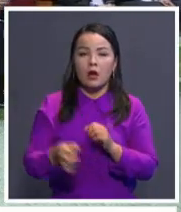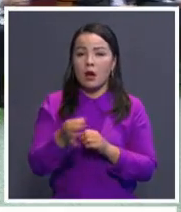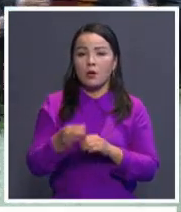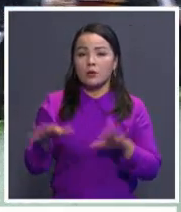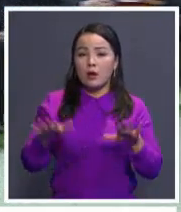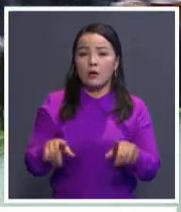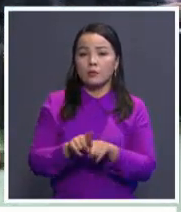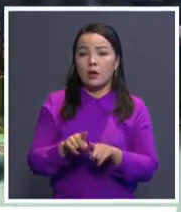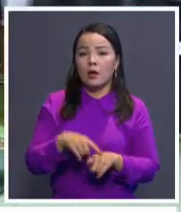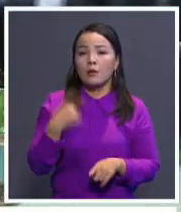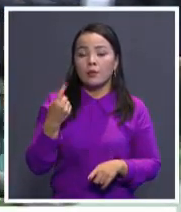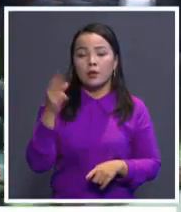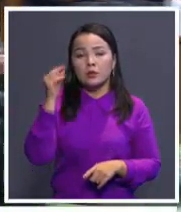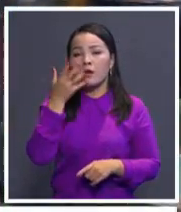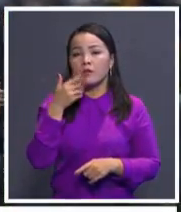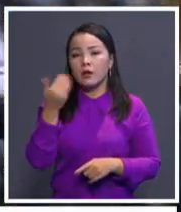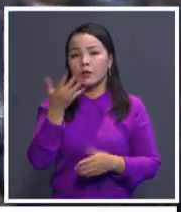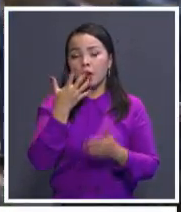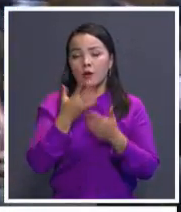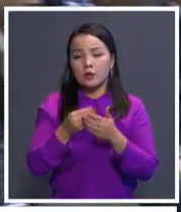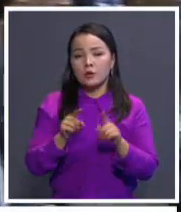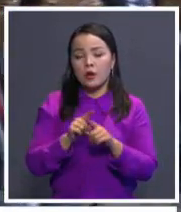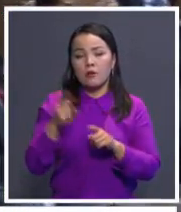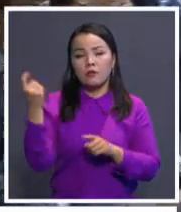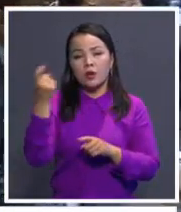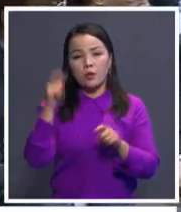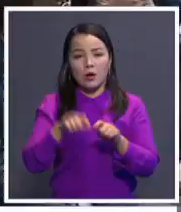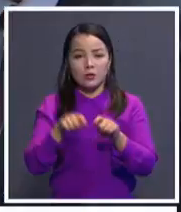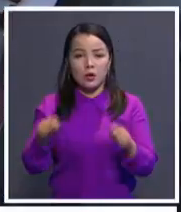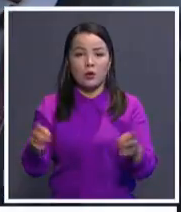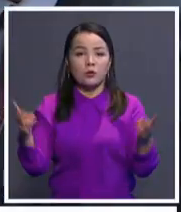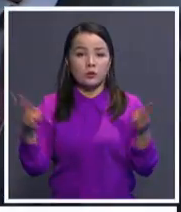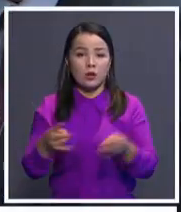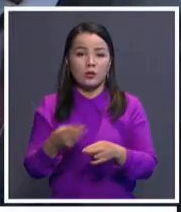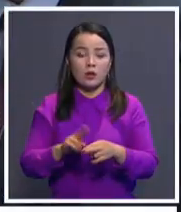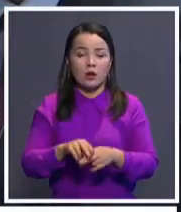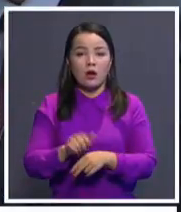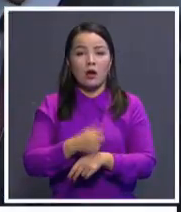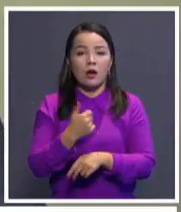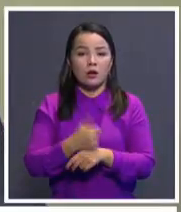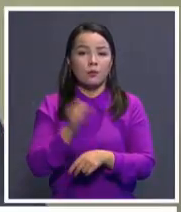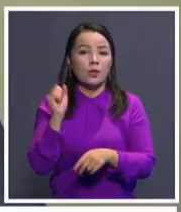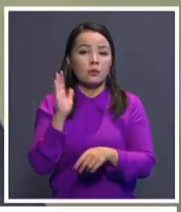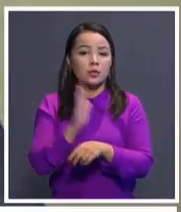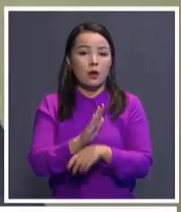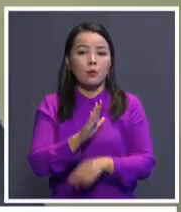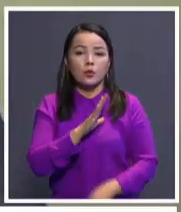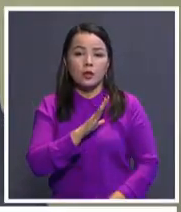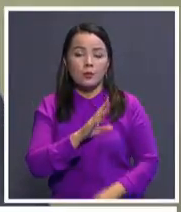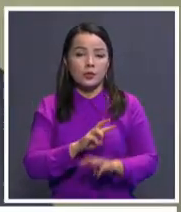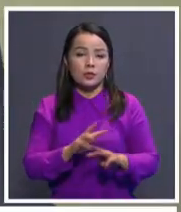кем дегенде бір цифрлы ферма ашылуы қажет. Министр бұл жұмысты әкімдерге тапсырды.